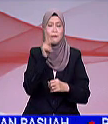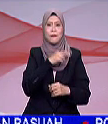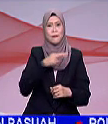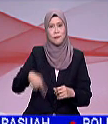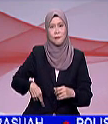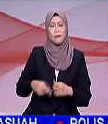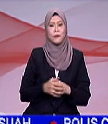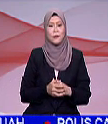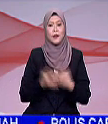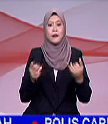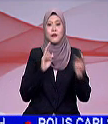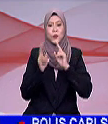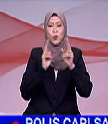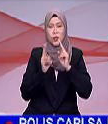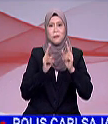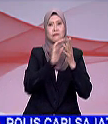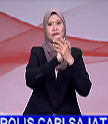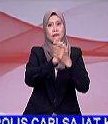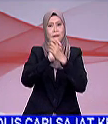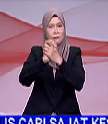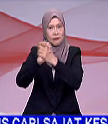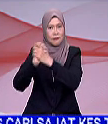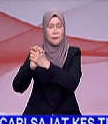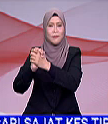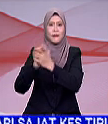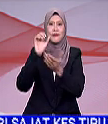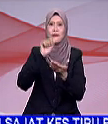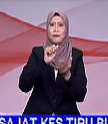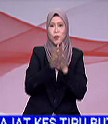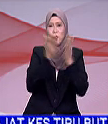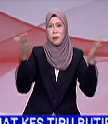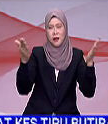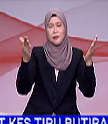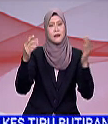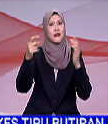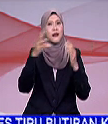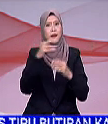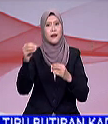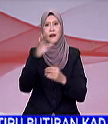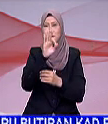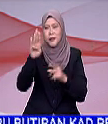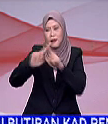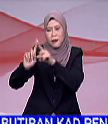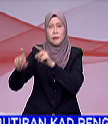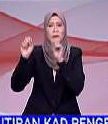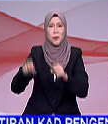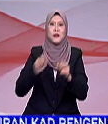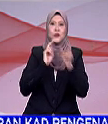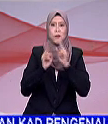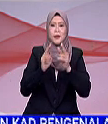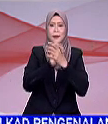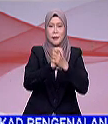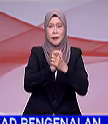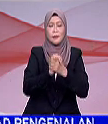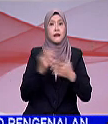walau bagaimanapun ucapan sembah tahniah melalui saluran media cetak dan Media elektronik boleh dilaksanakan Selain itu hari